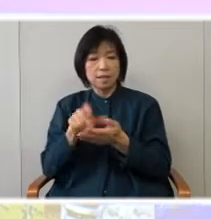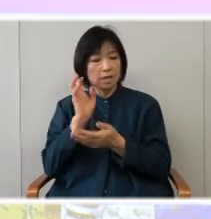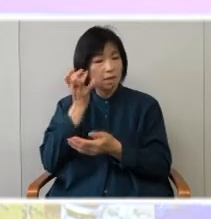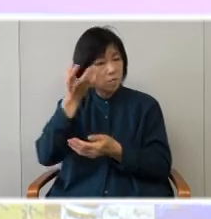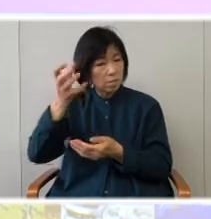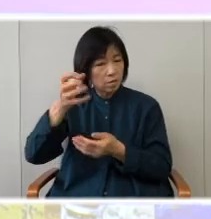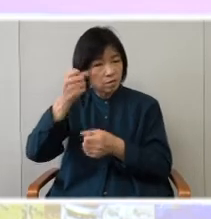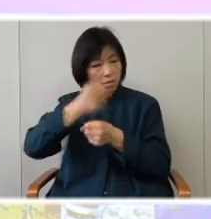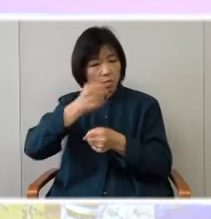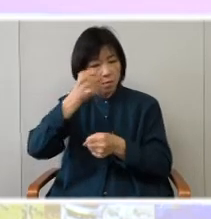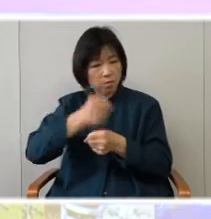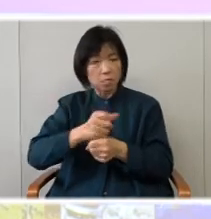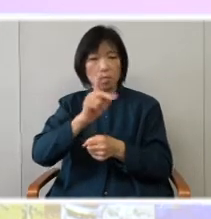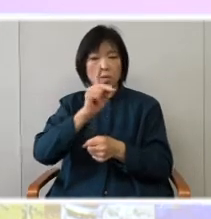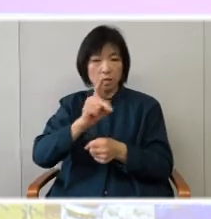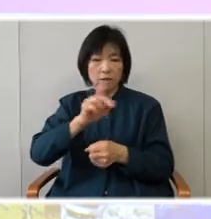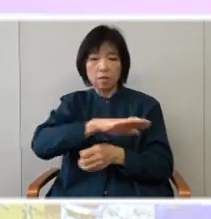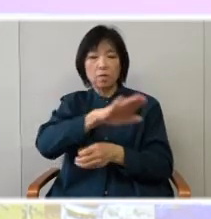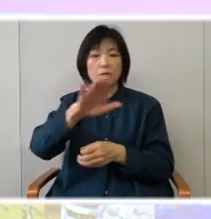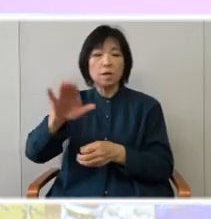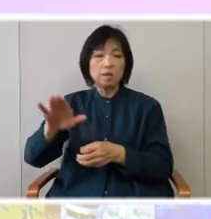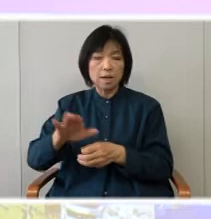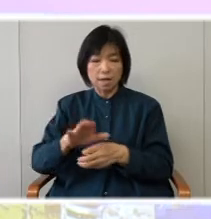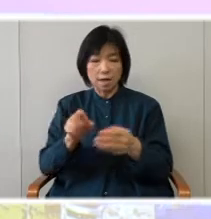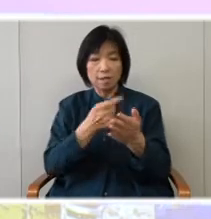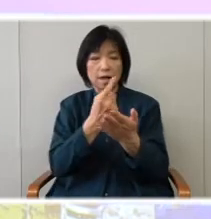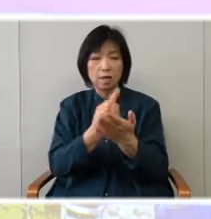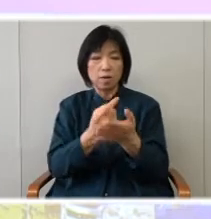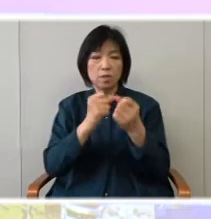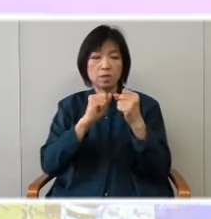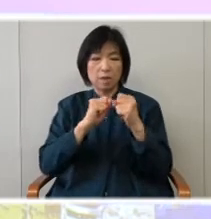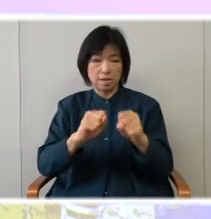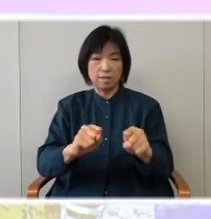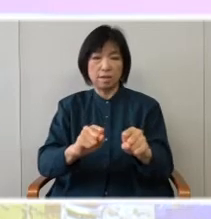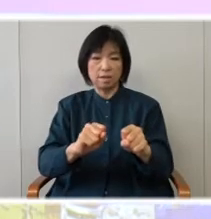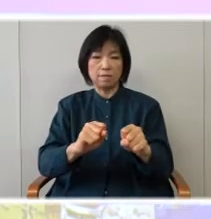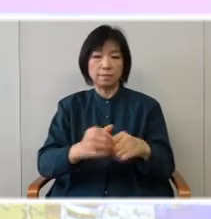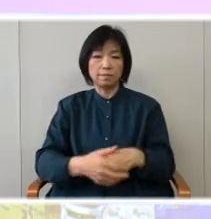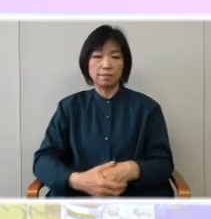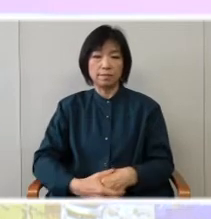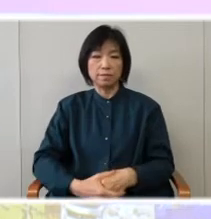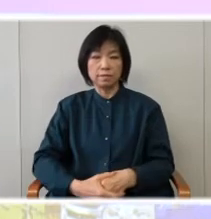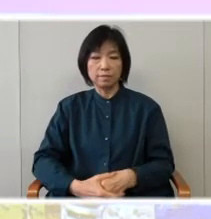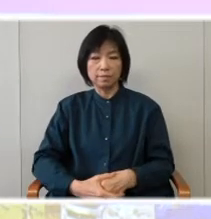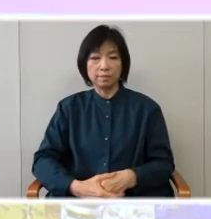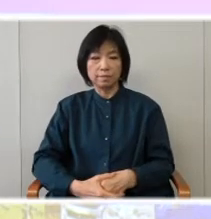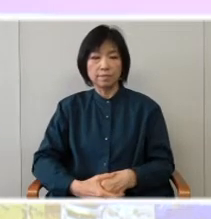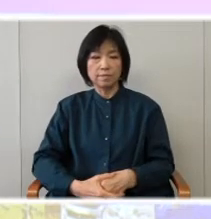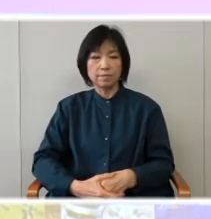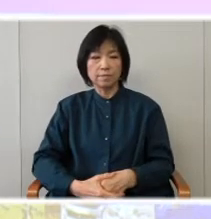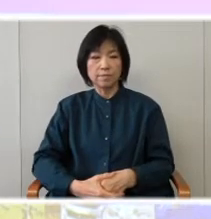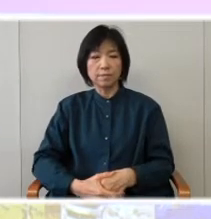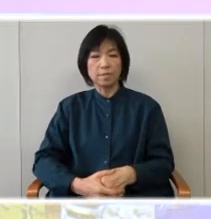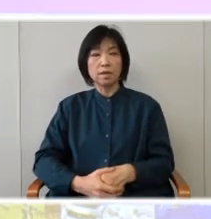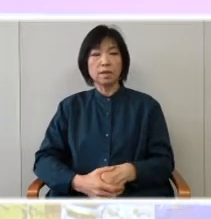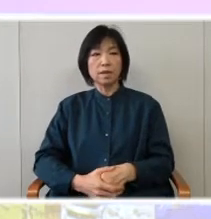ういった皆さんが参加をしていくということであります。